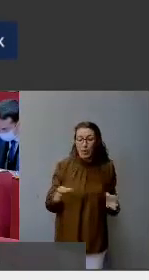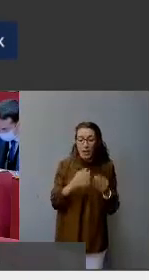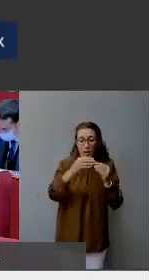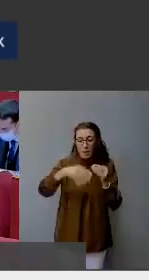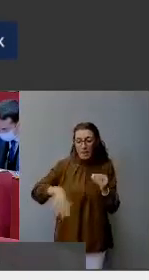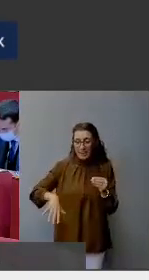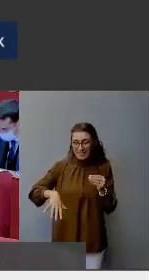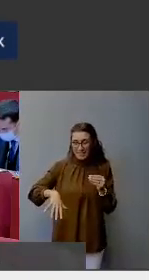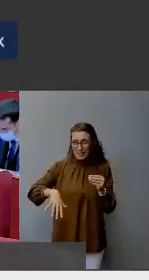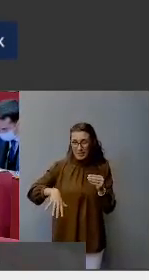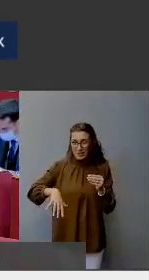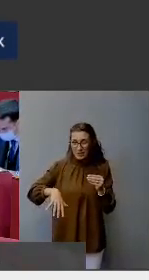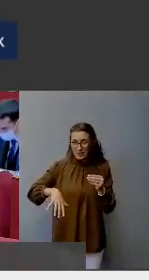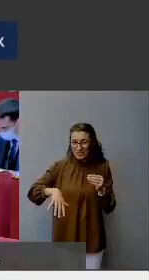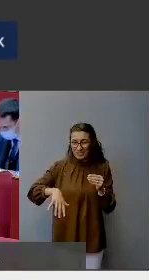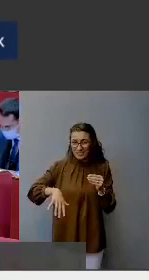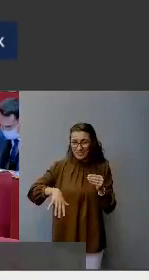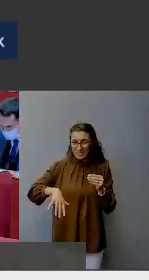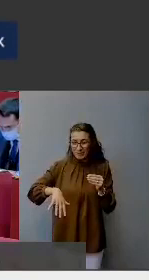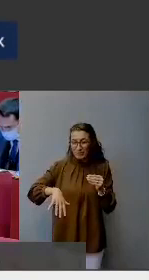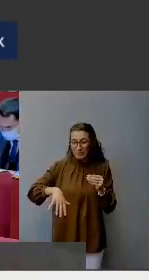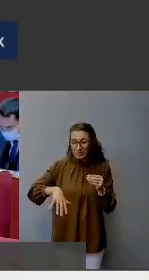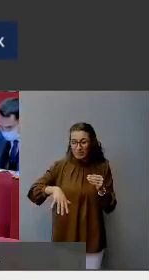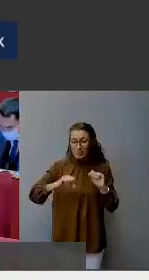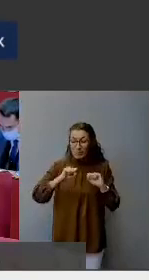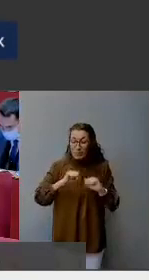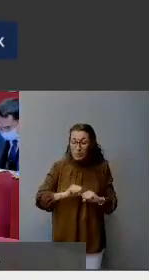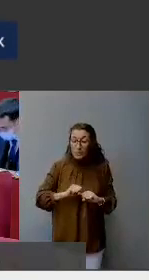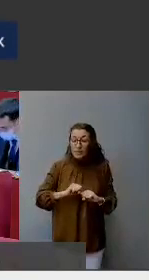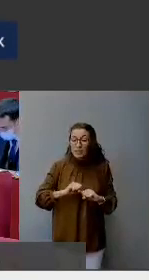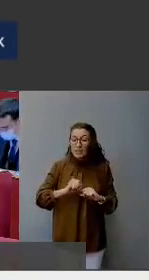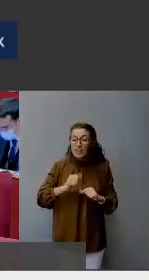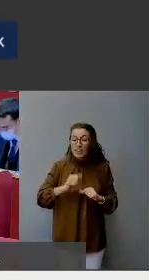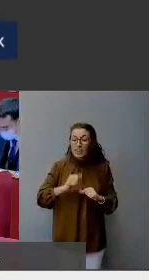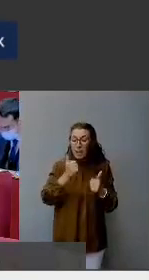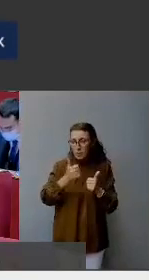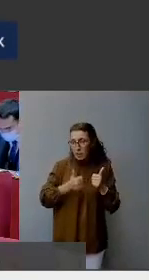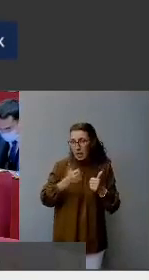per poter appunto realizzare questo campionato